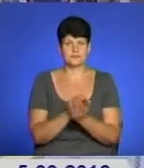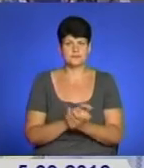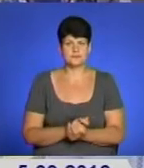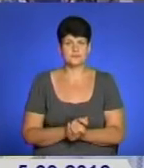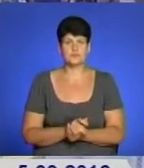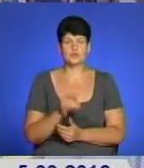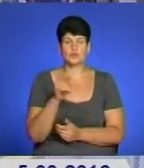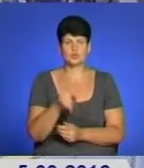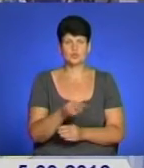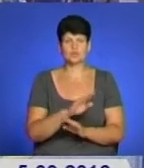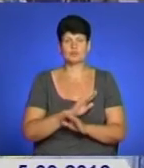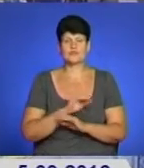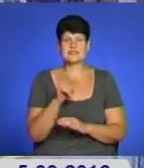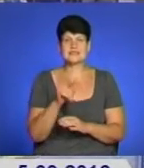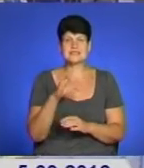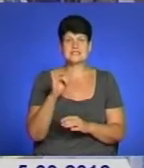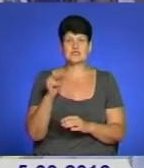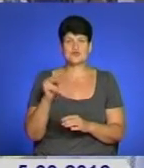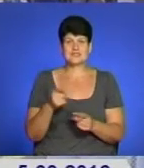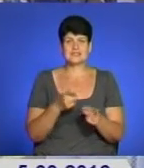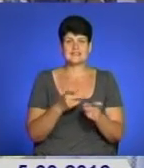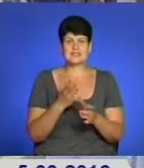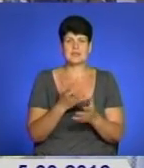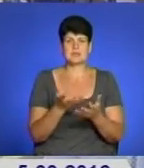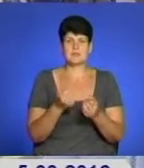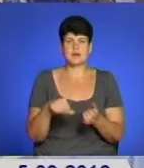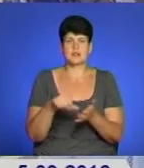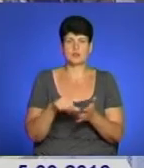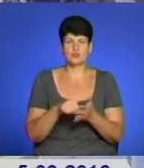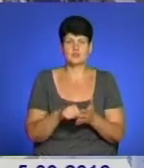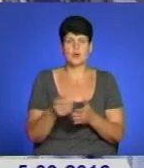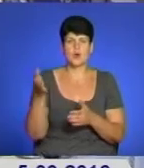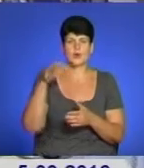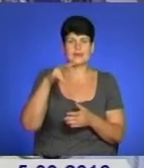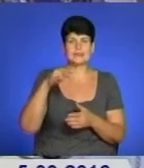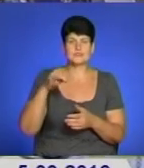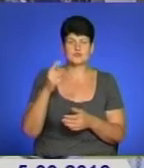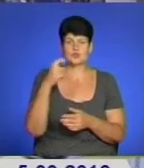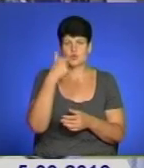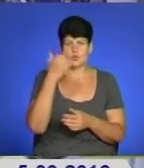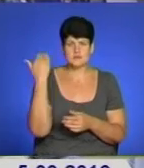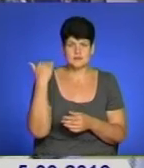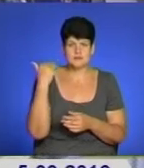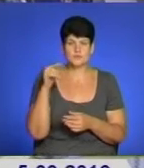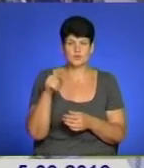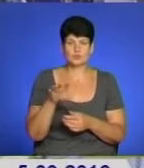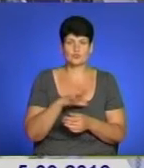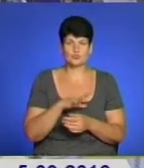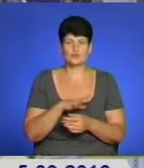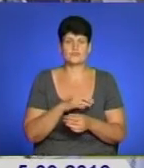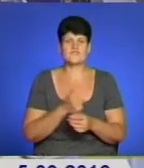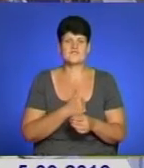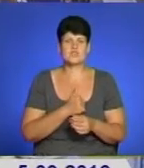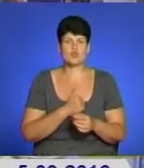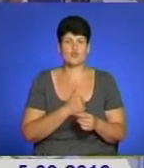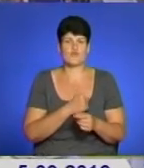Тут поховані ті січові стрільці, які безпосередньо брали участь на горі Лисоня 100 років тому. Навпроти цвинтару був військовий госпіталь, і